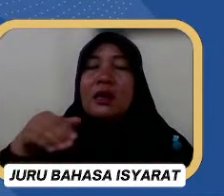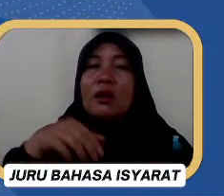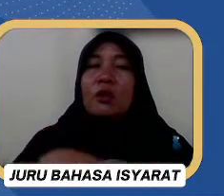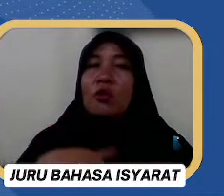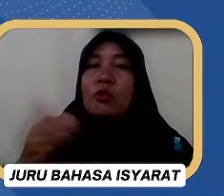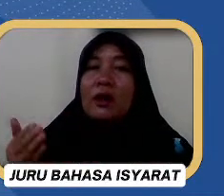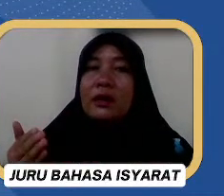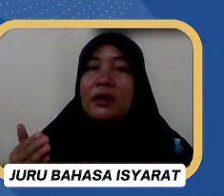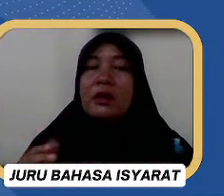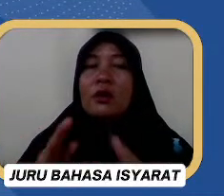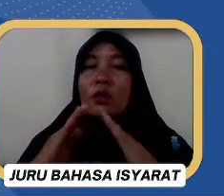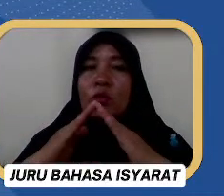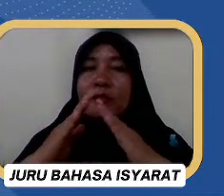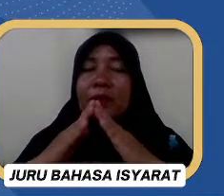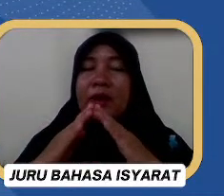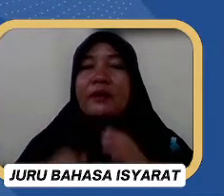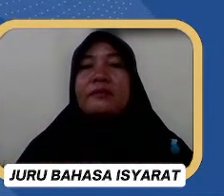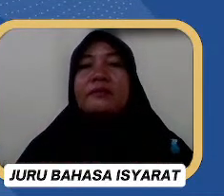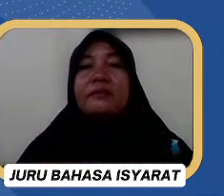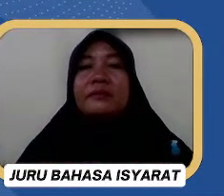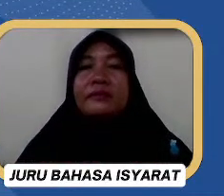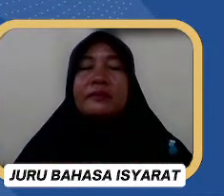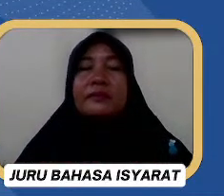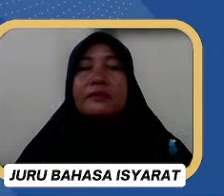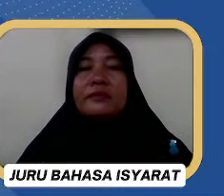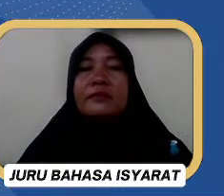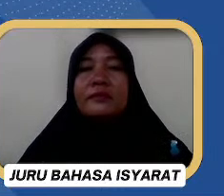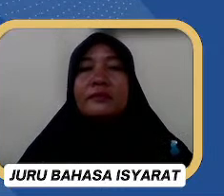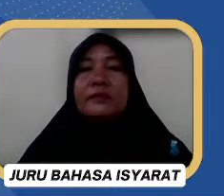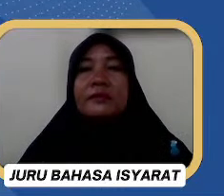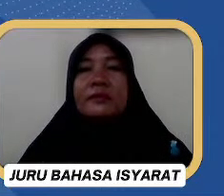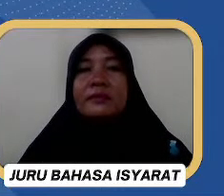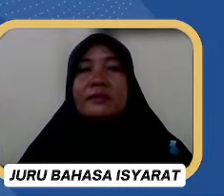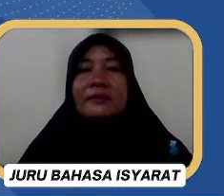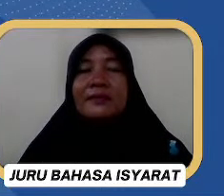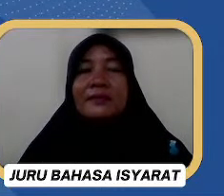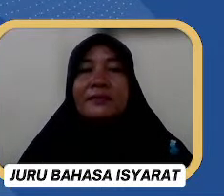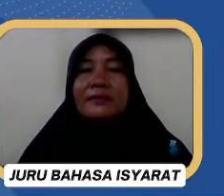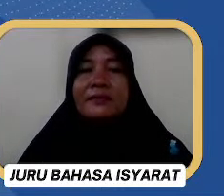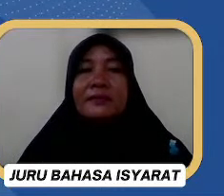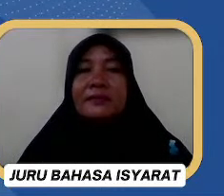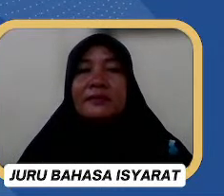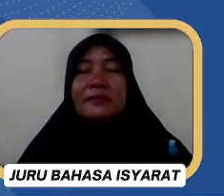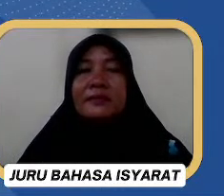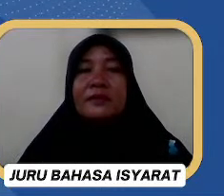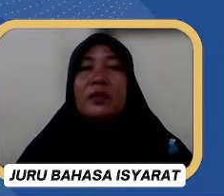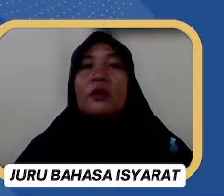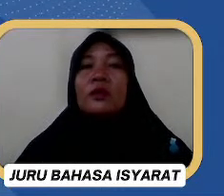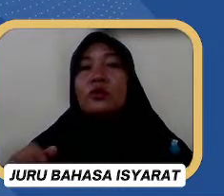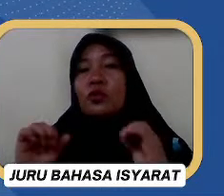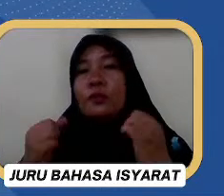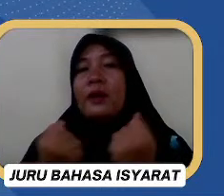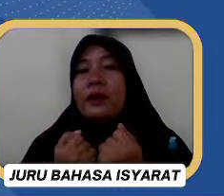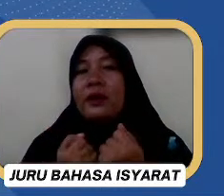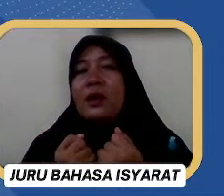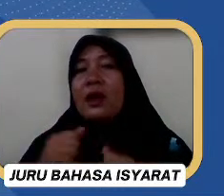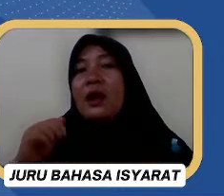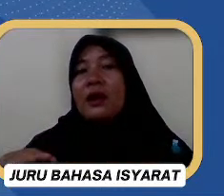Artinya anak kesayangannya jangan sampai terjebak pada hal-hal yang bersifat negatif. Yang